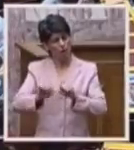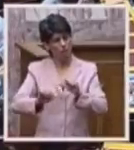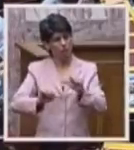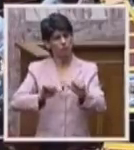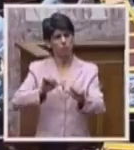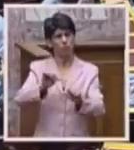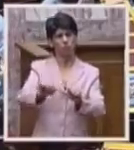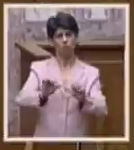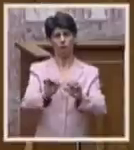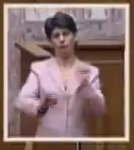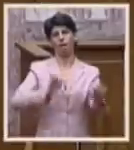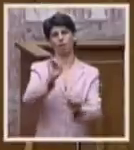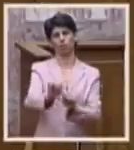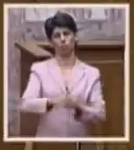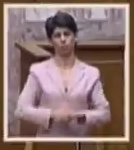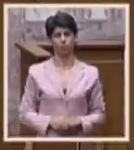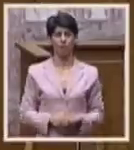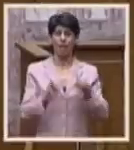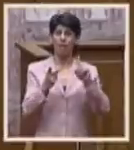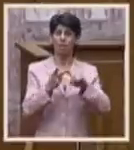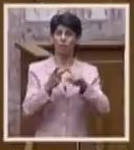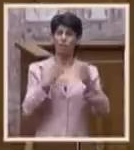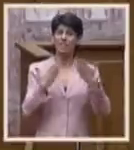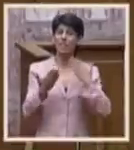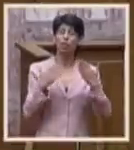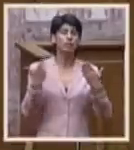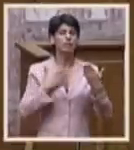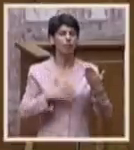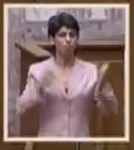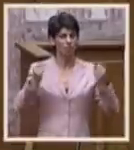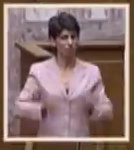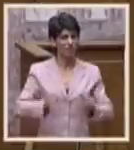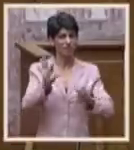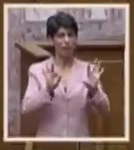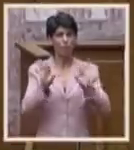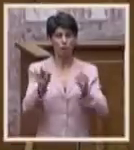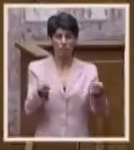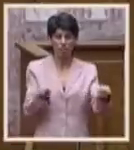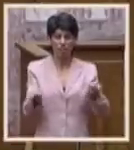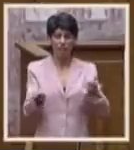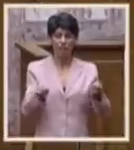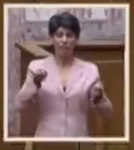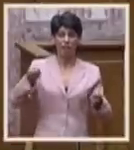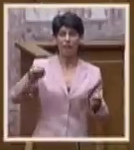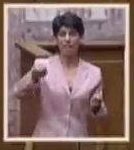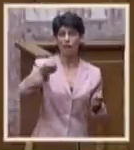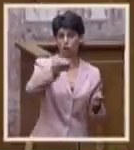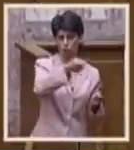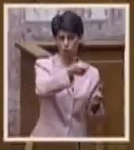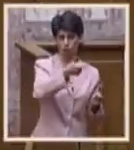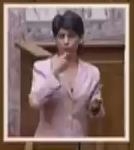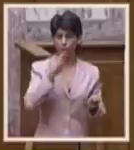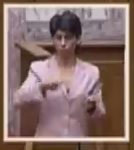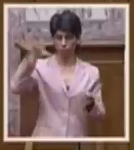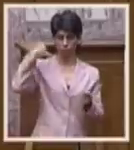σημείο συνεννόησής μας. Οι βασικές επιλογές μας για τη διαχείριση του χρέους μας. Τον περασμένο